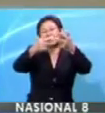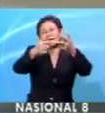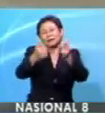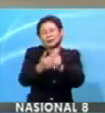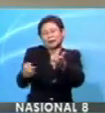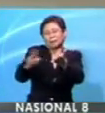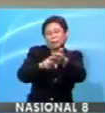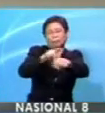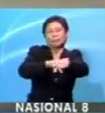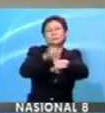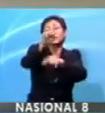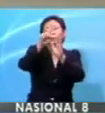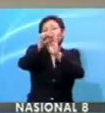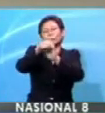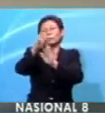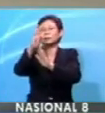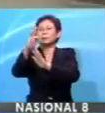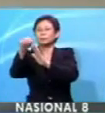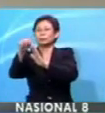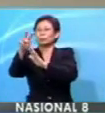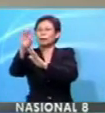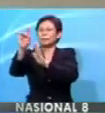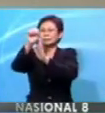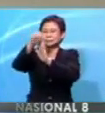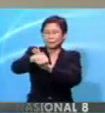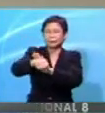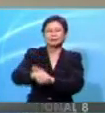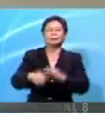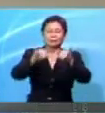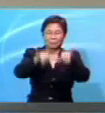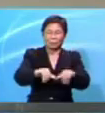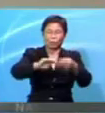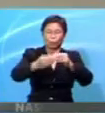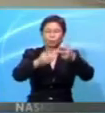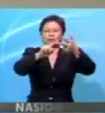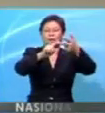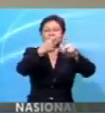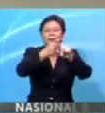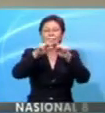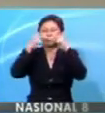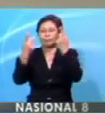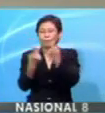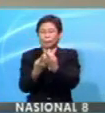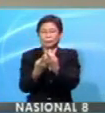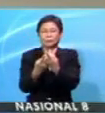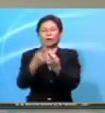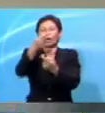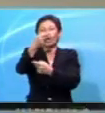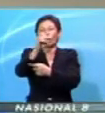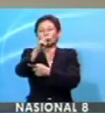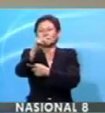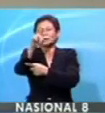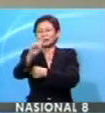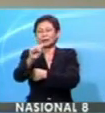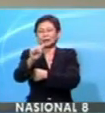dengan catatan masa 1 minit 6.28 saat berada di kedudukan ketiga daripada pasukan tuzi Honda MTS